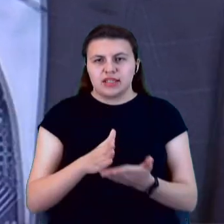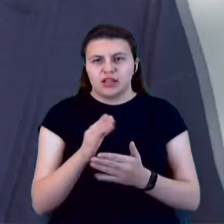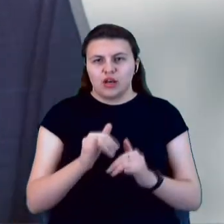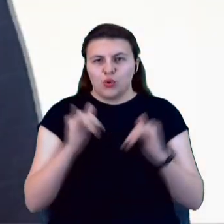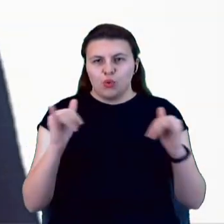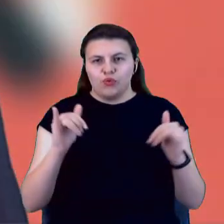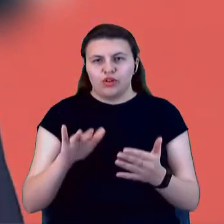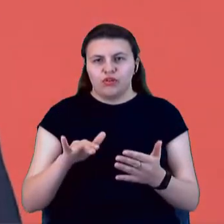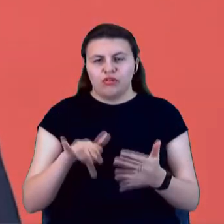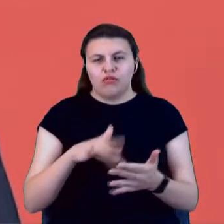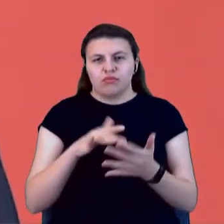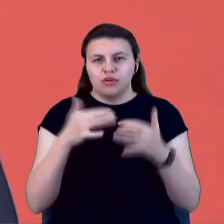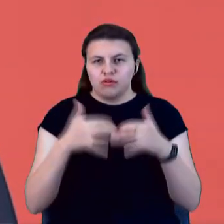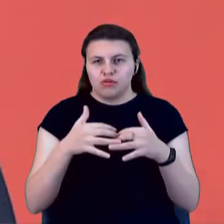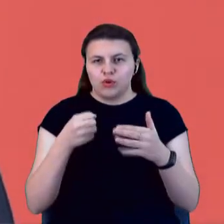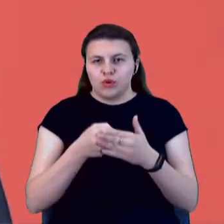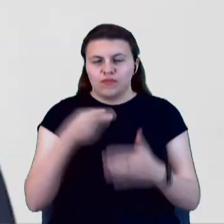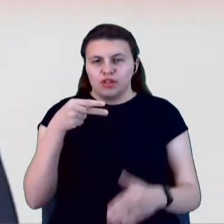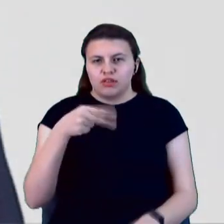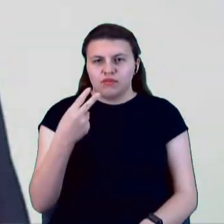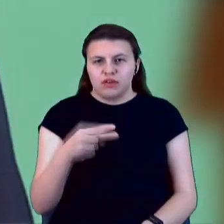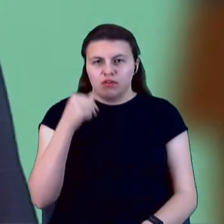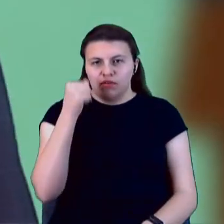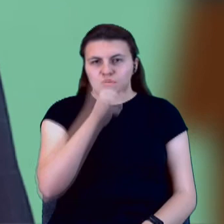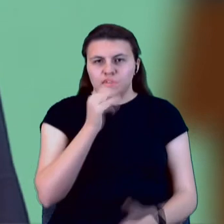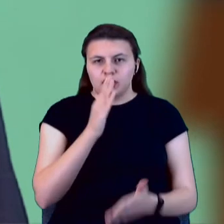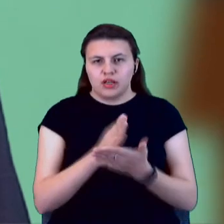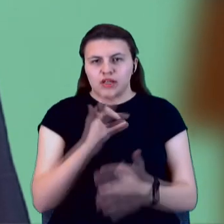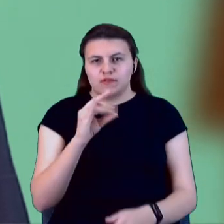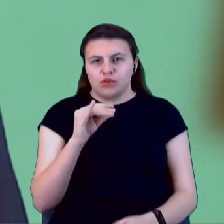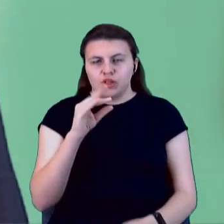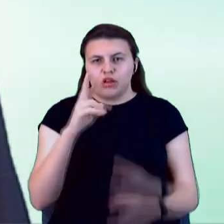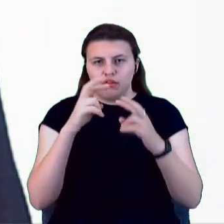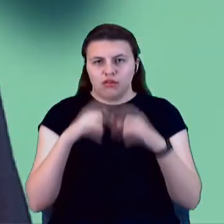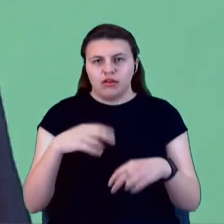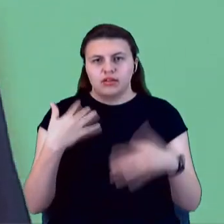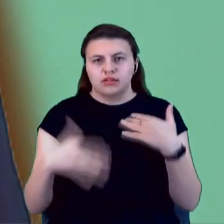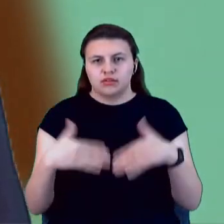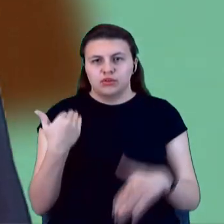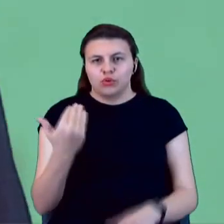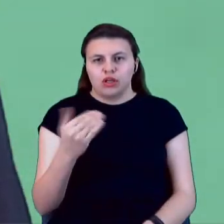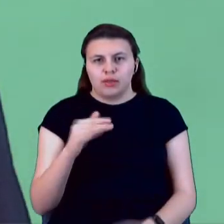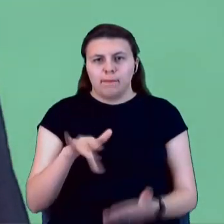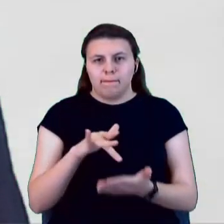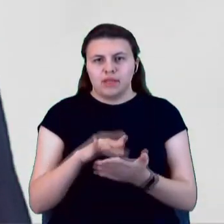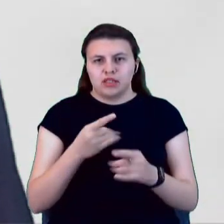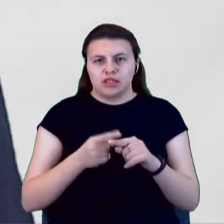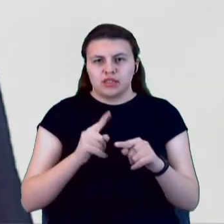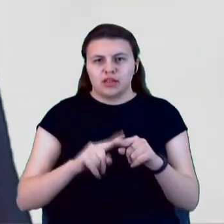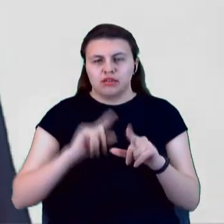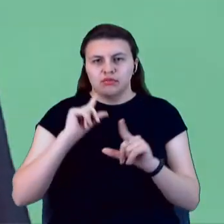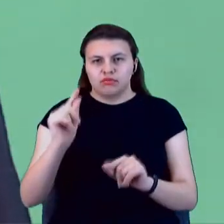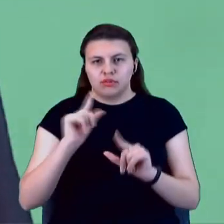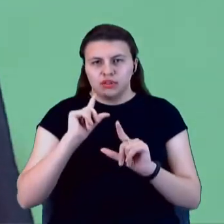до 2020 року є SWOT-аналіз. Серед слабких сторін міста – це відтік молодих спеціалістів з